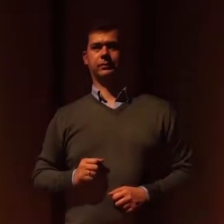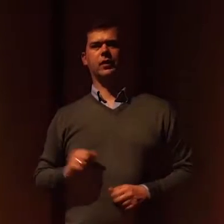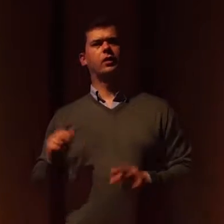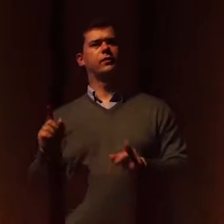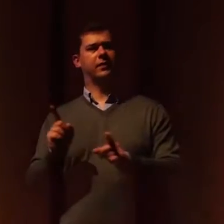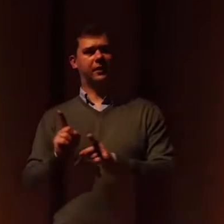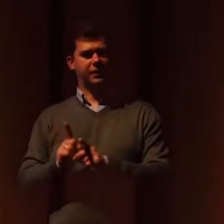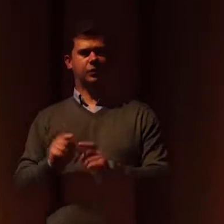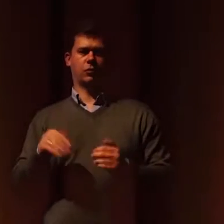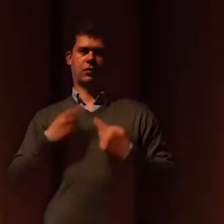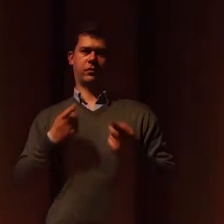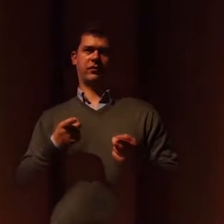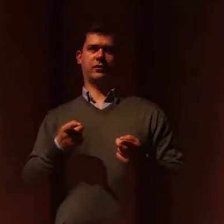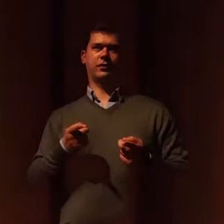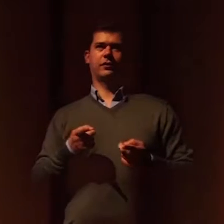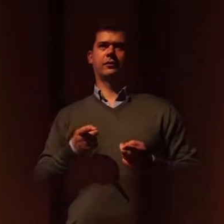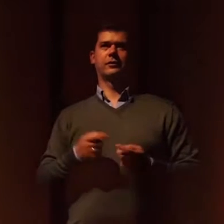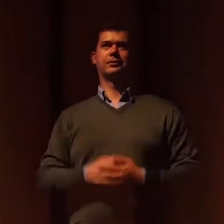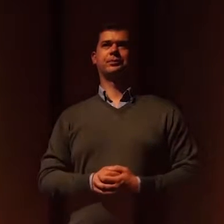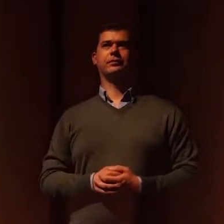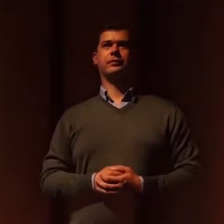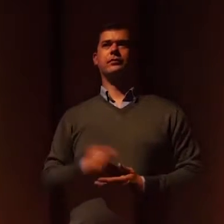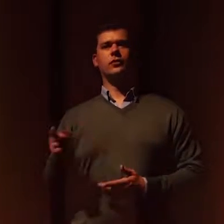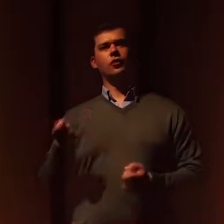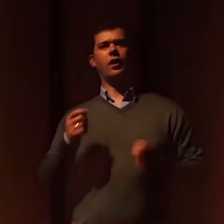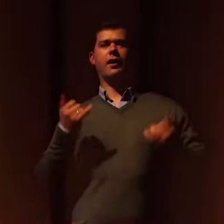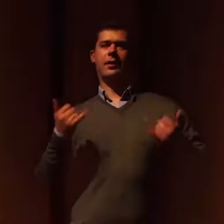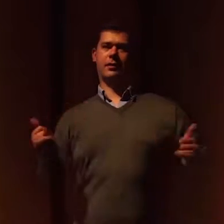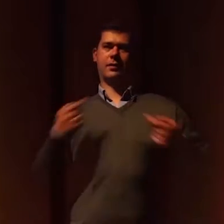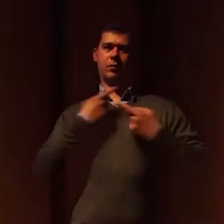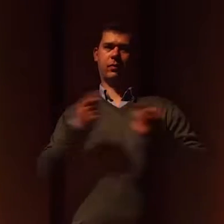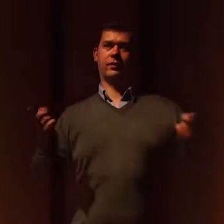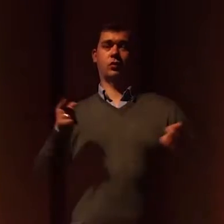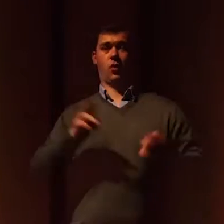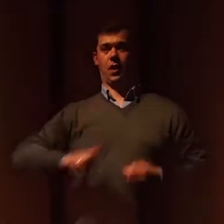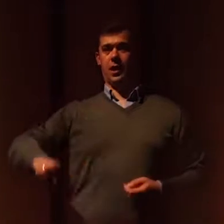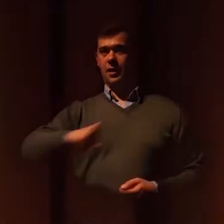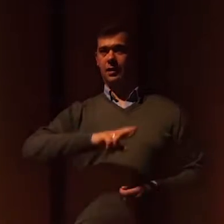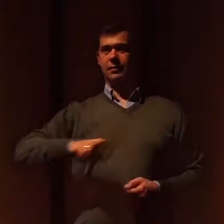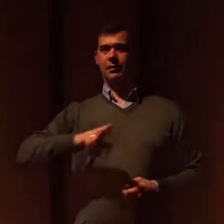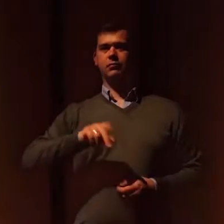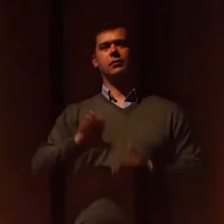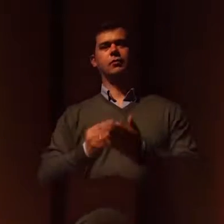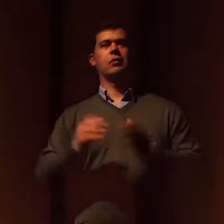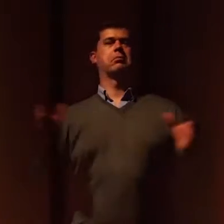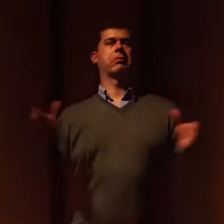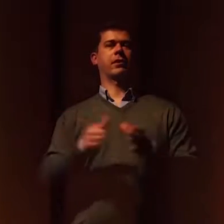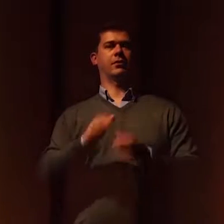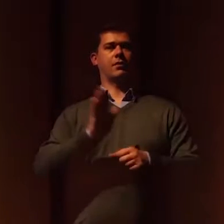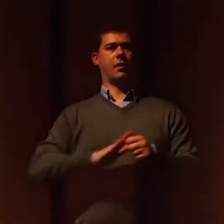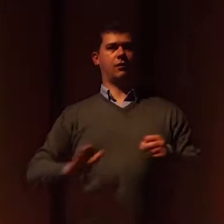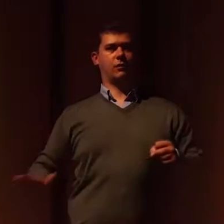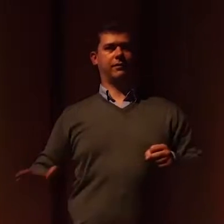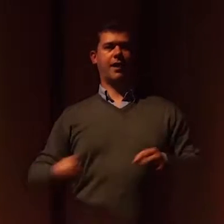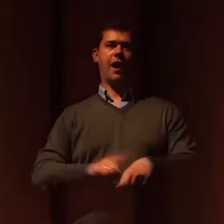Zresztą tak naprawdę Czyli mówiąc Innymi słowy radach które reprezentują na przykład mniejszości narodowe i